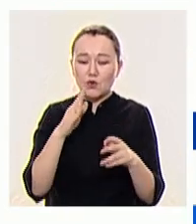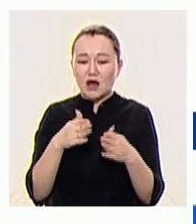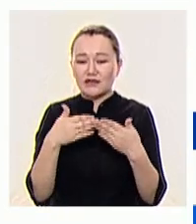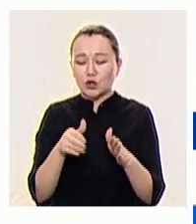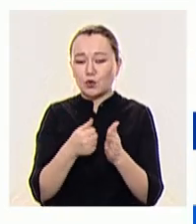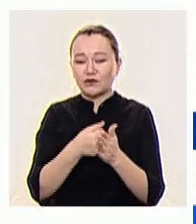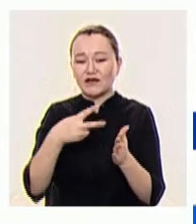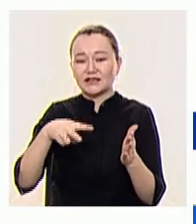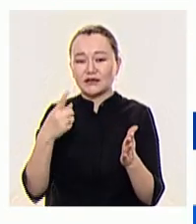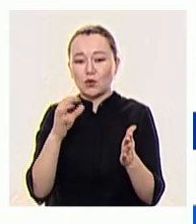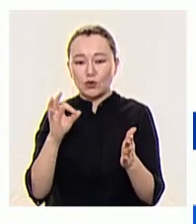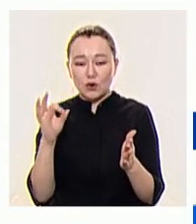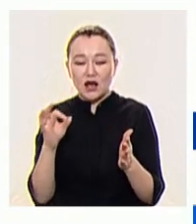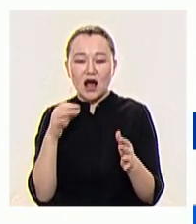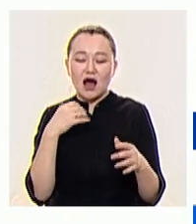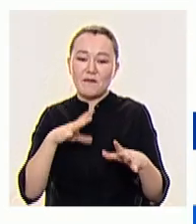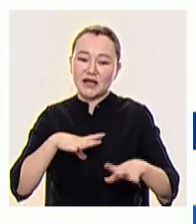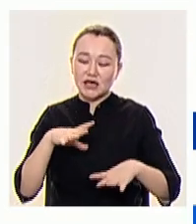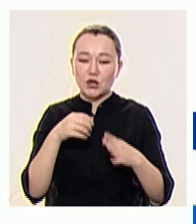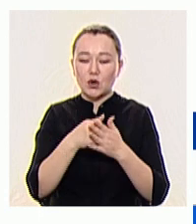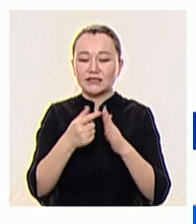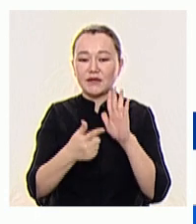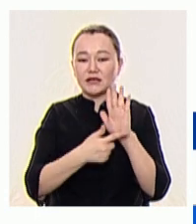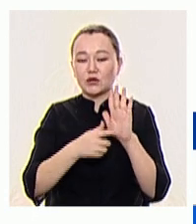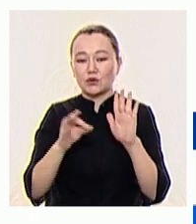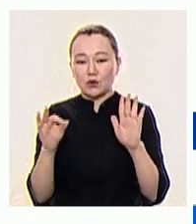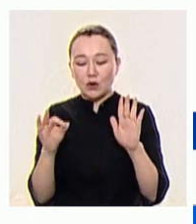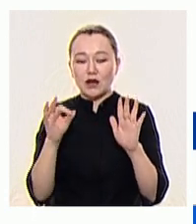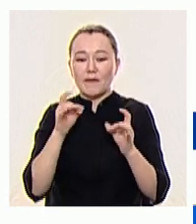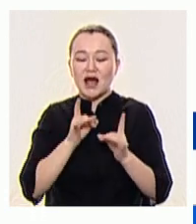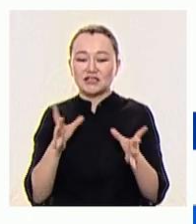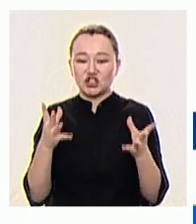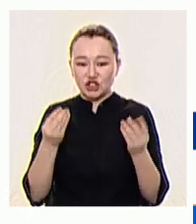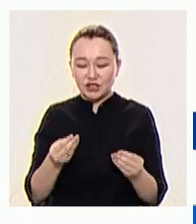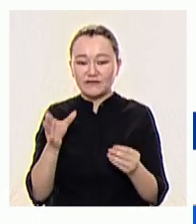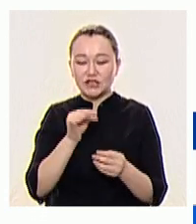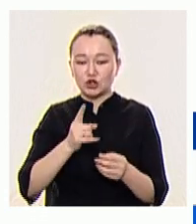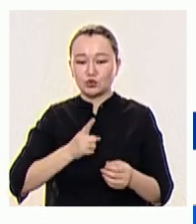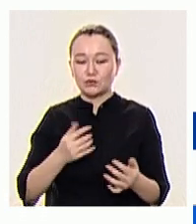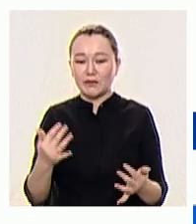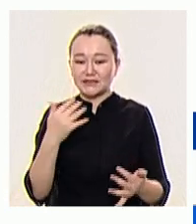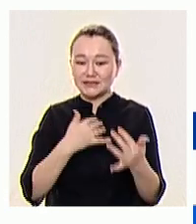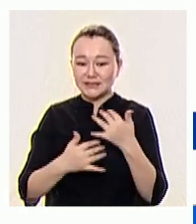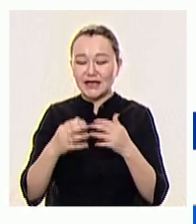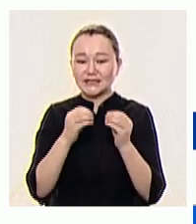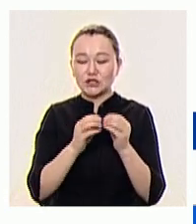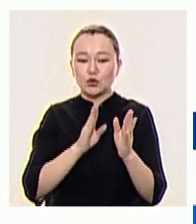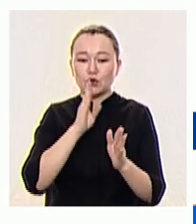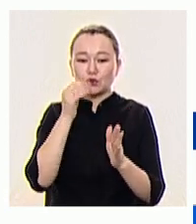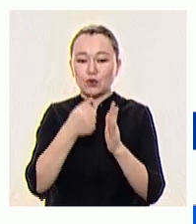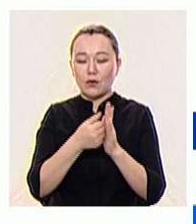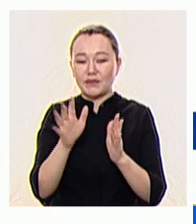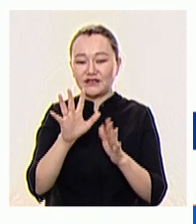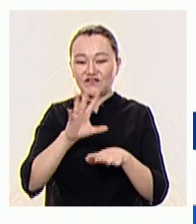до 21:00, а рынки до 17:00. В праздничные дни они ждут посетителей с 10 утра до